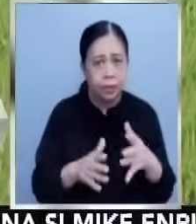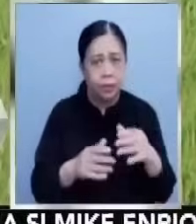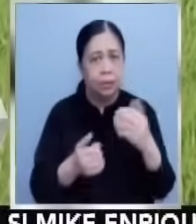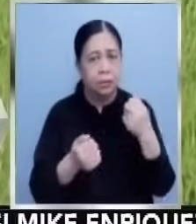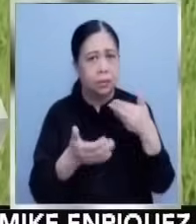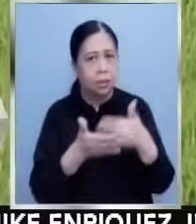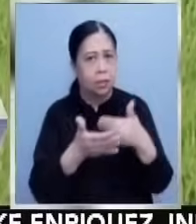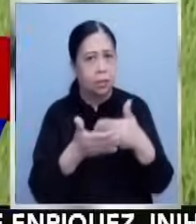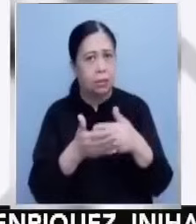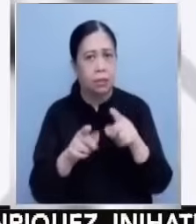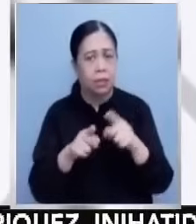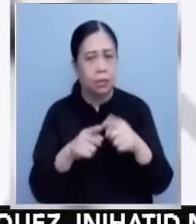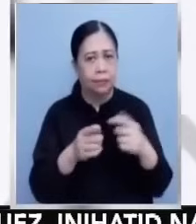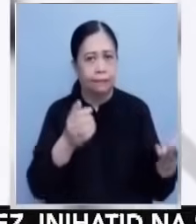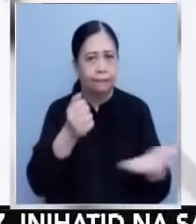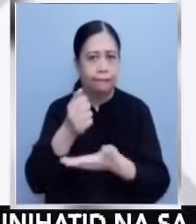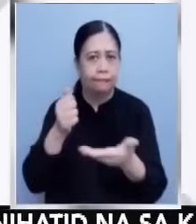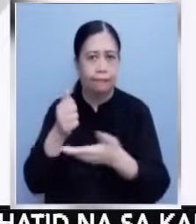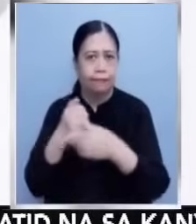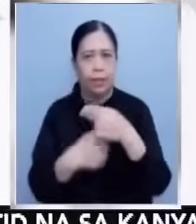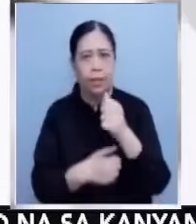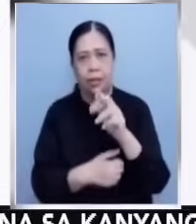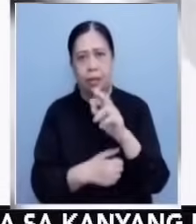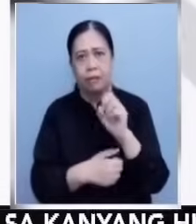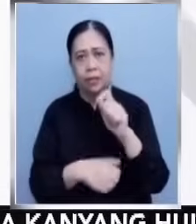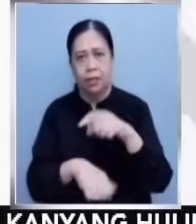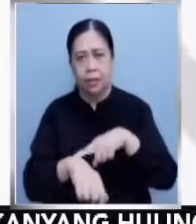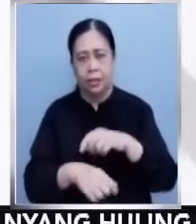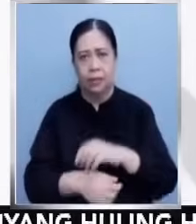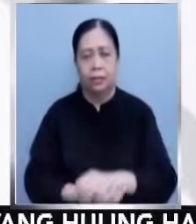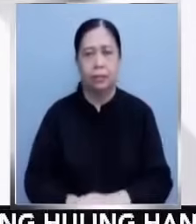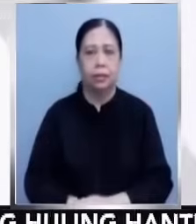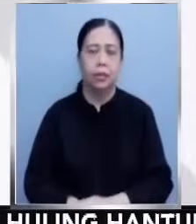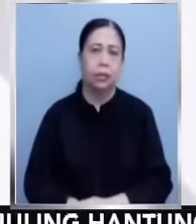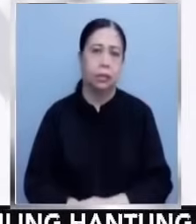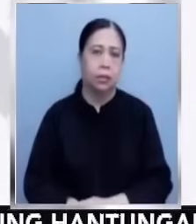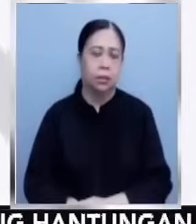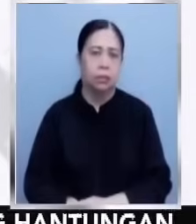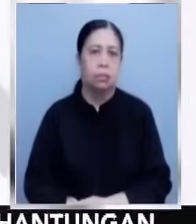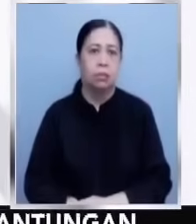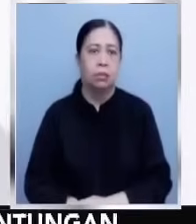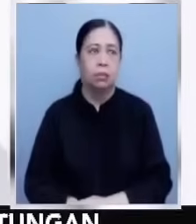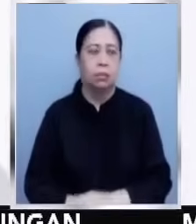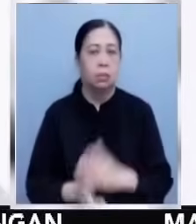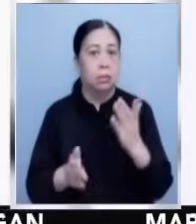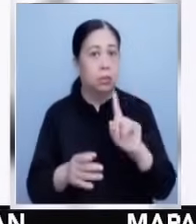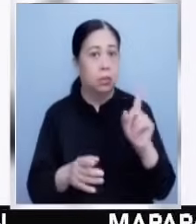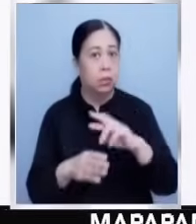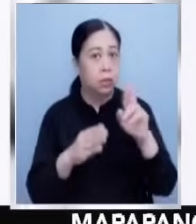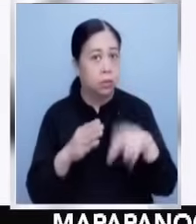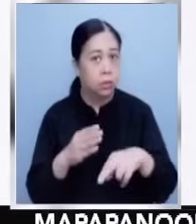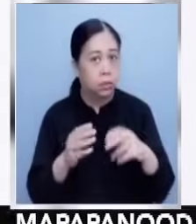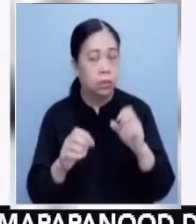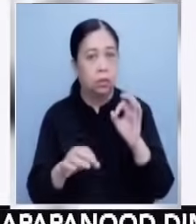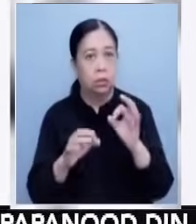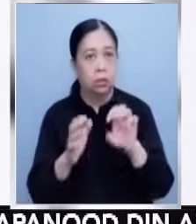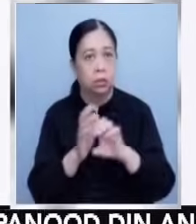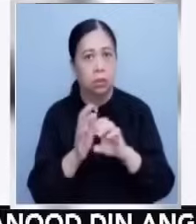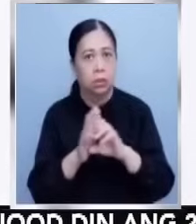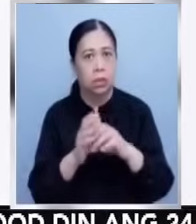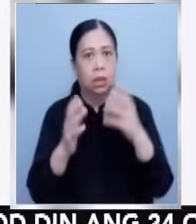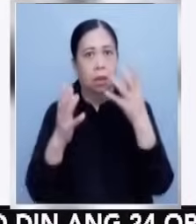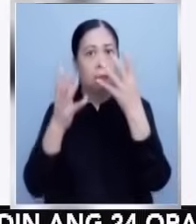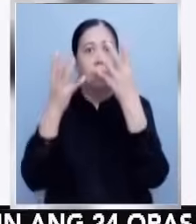rin ang anihan. Ang maaaring maging resulta niyan, mawawala ang bigas sa